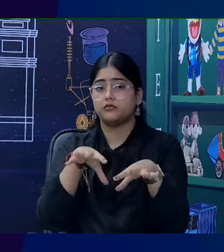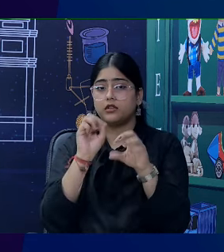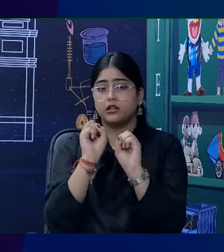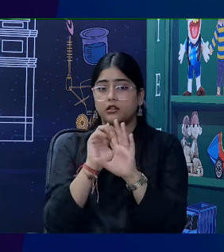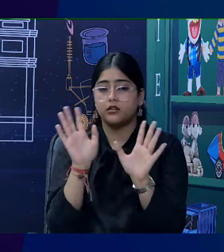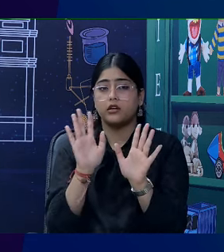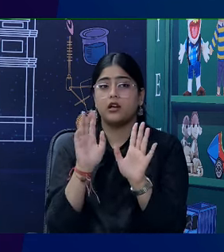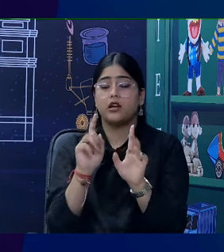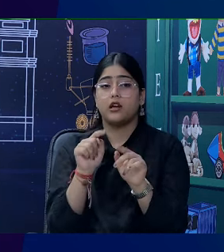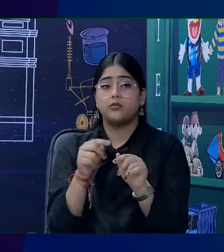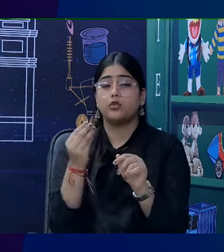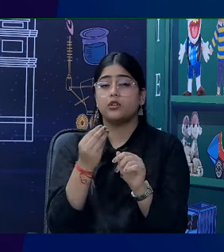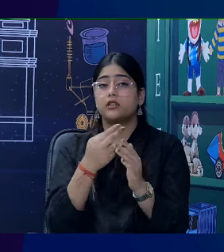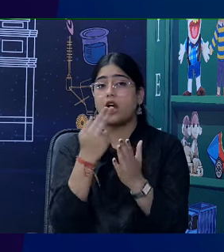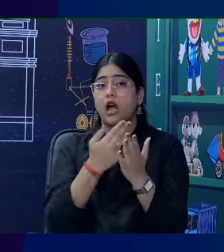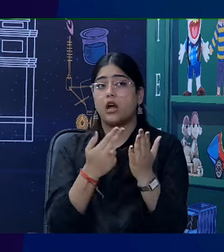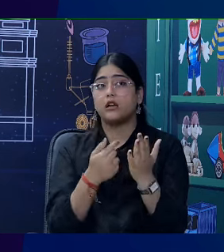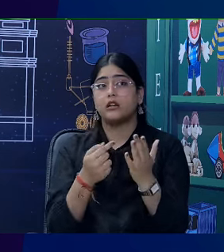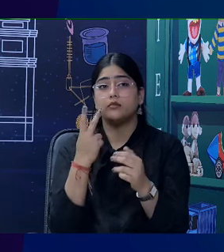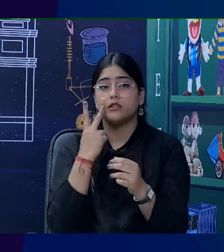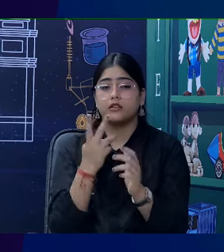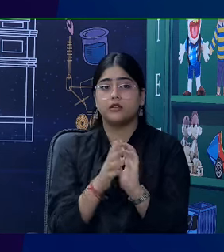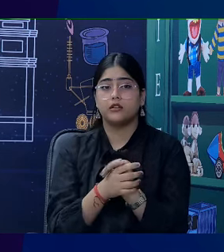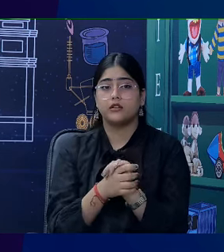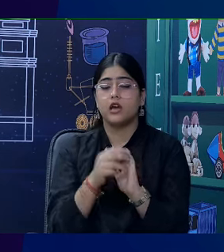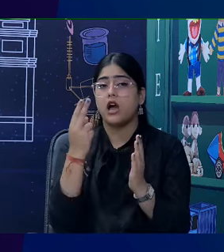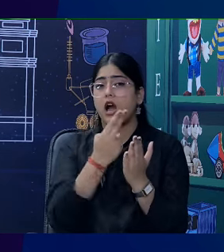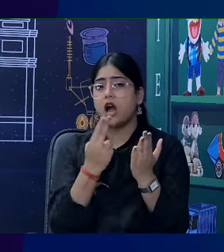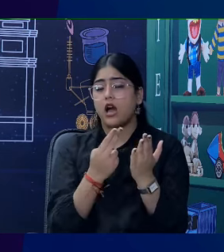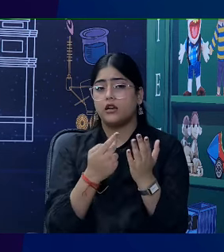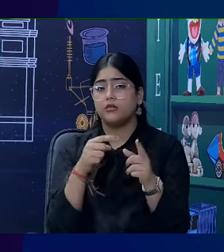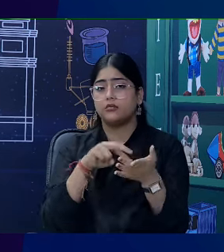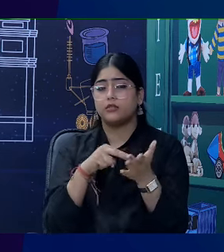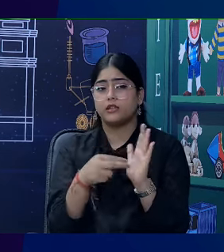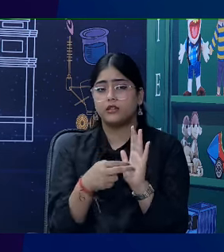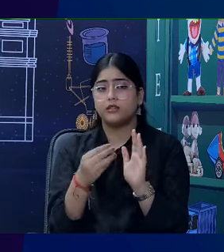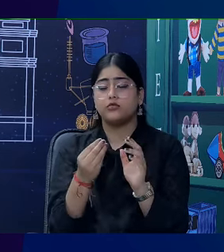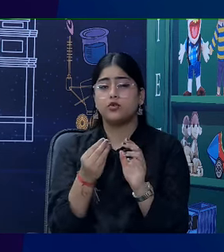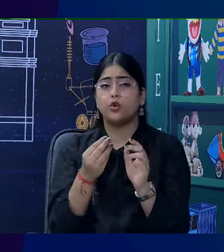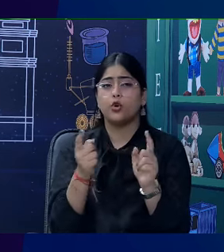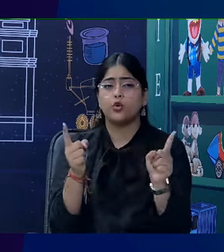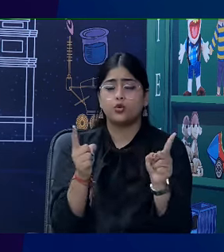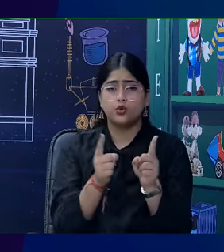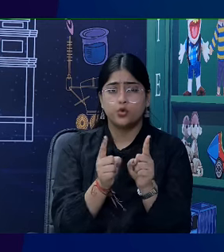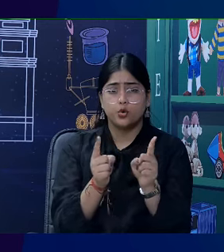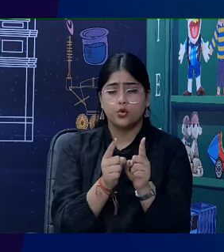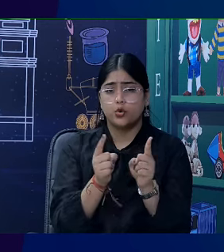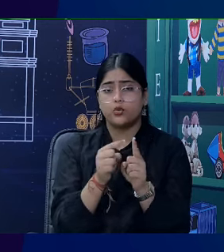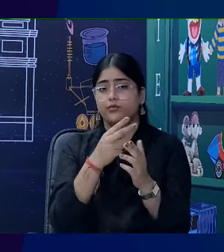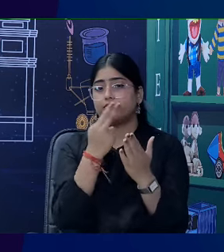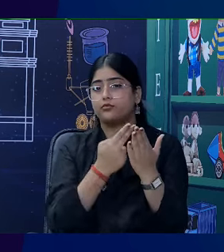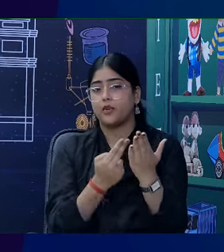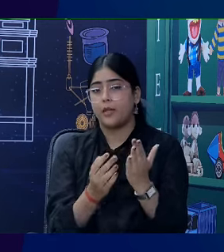हम थोड़ा सा चलते हैं आर्ट की तरफ आर्ट मतलब मिनिएचर नाम से पता चला मिनी यानी ऐसे चित्र जो छोटे आकार के होते